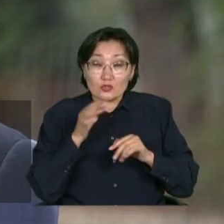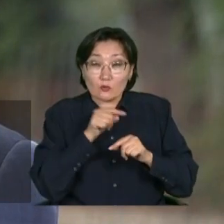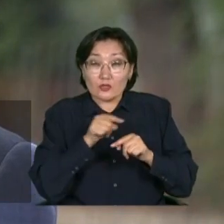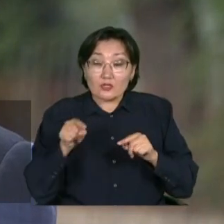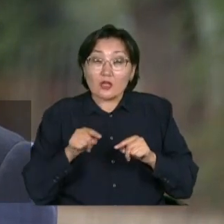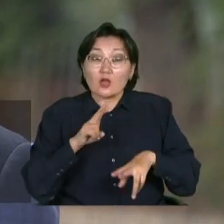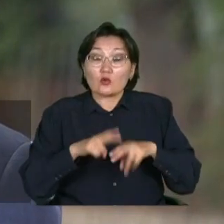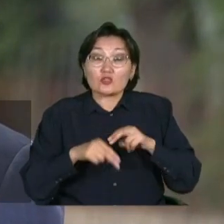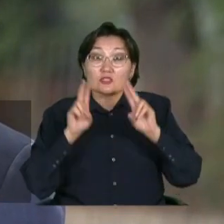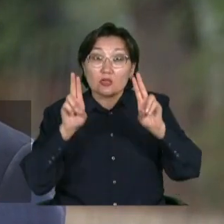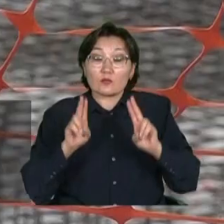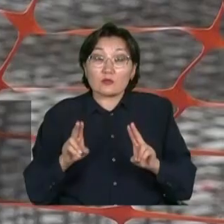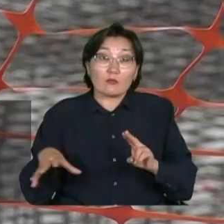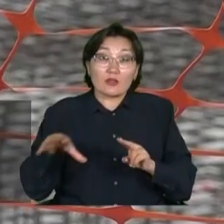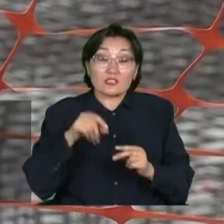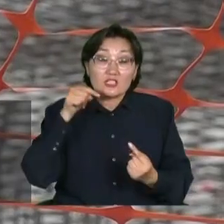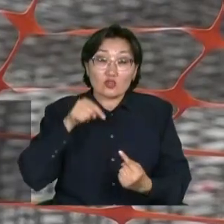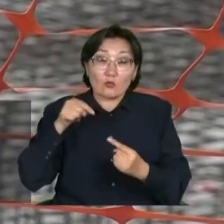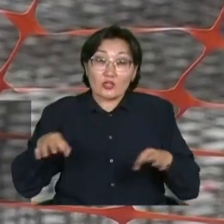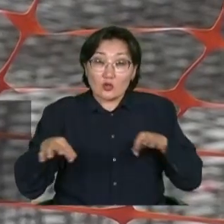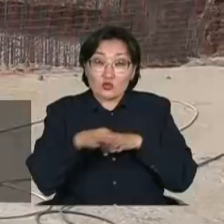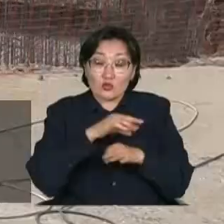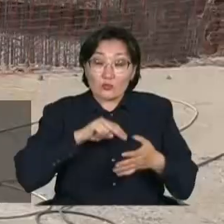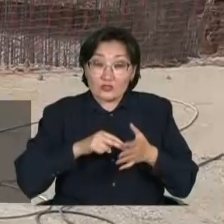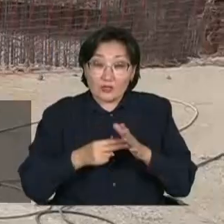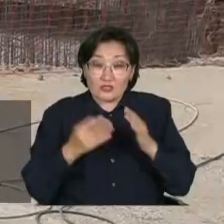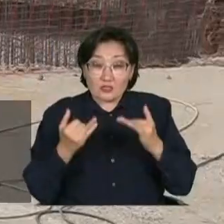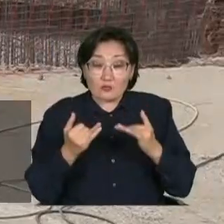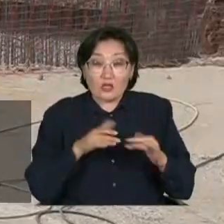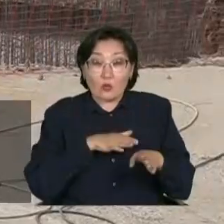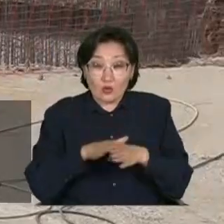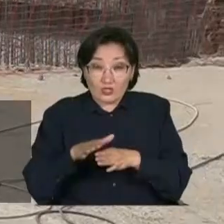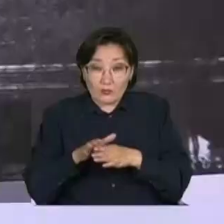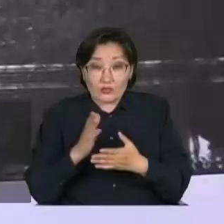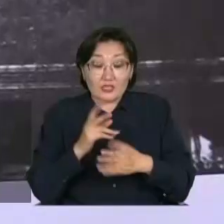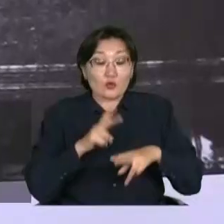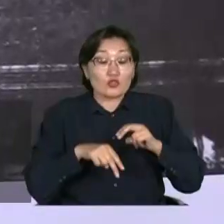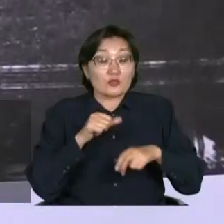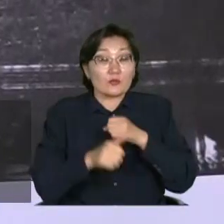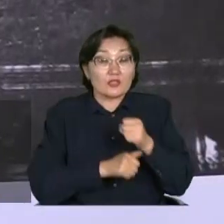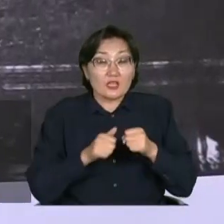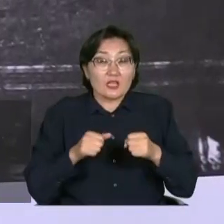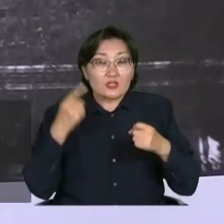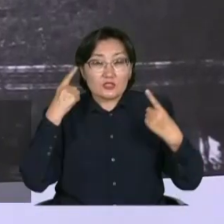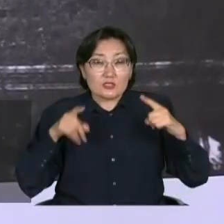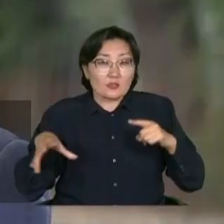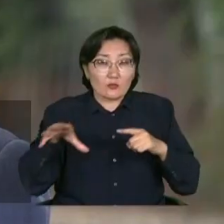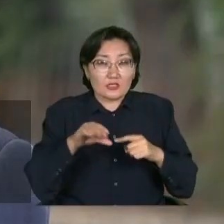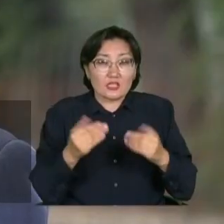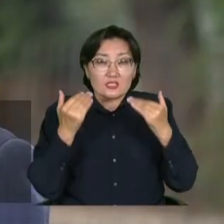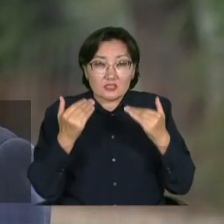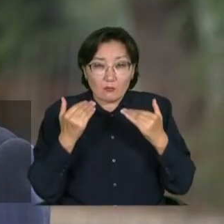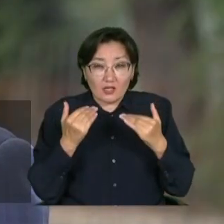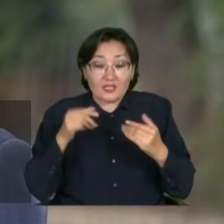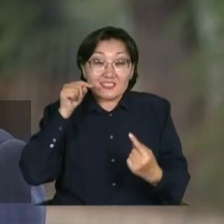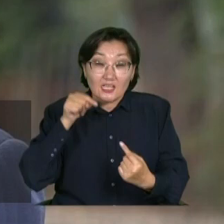талаптарын барлығына сәйкестендіріп, жобаны жоспарлап, қазір іске асырып жатырмыз. Құрылыс материалдары, дизайн барлығы заманауи болғанымен,